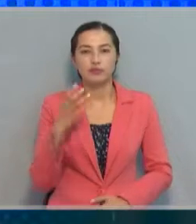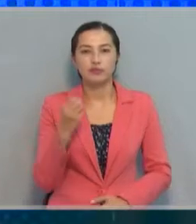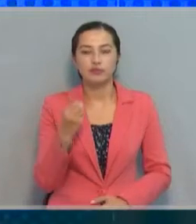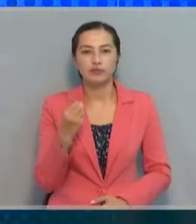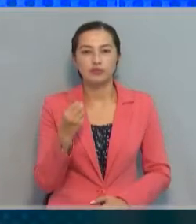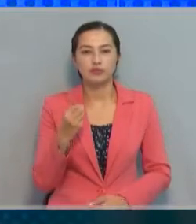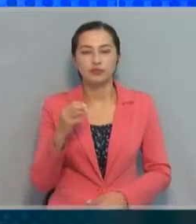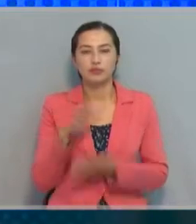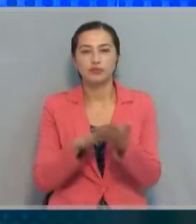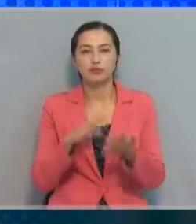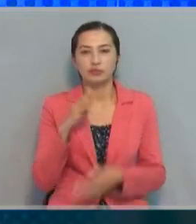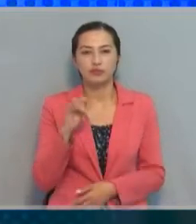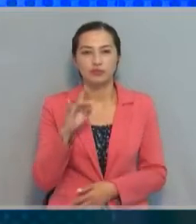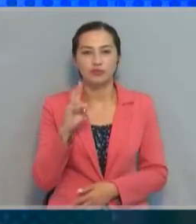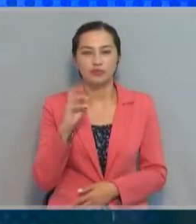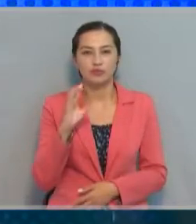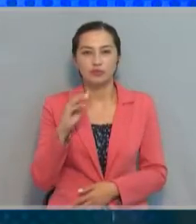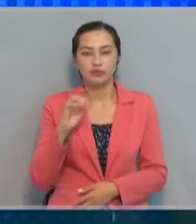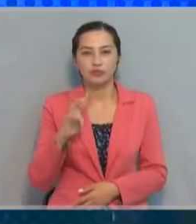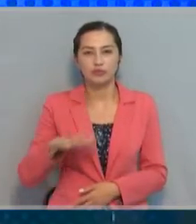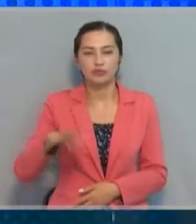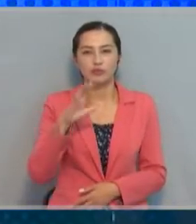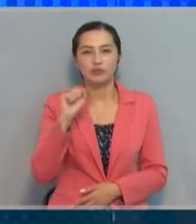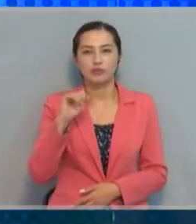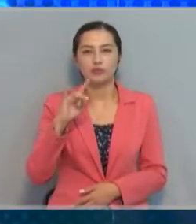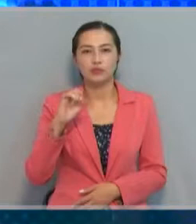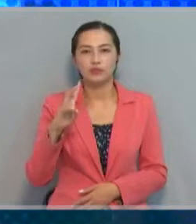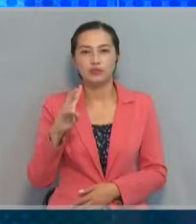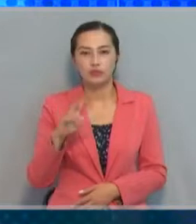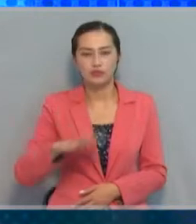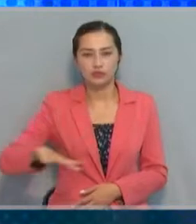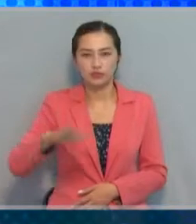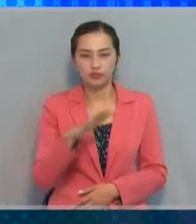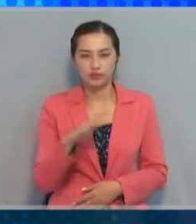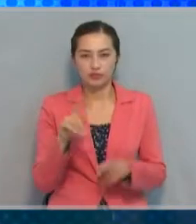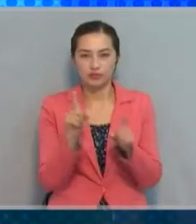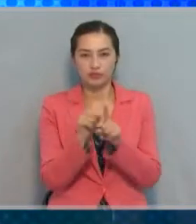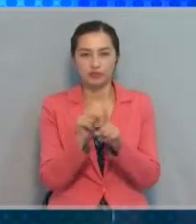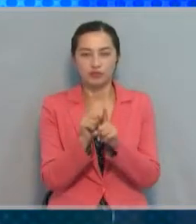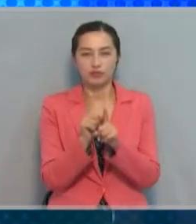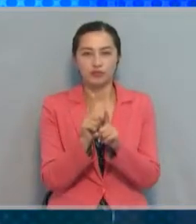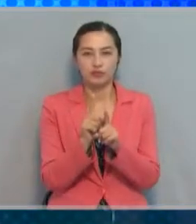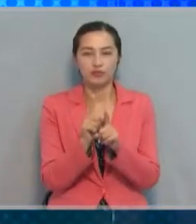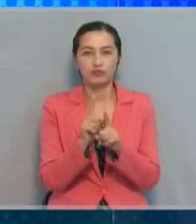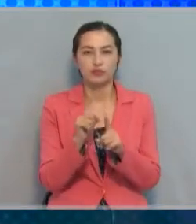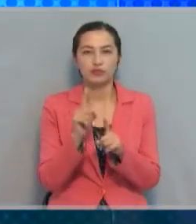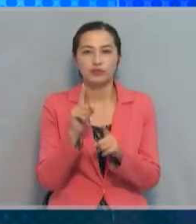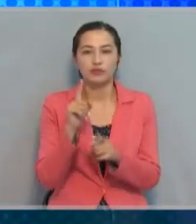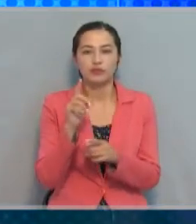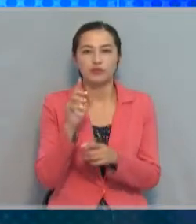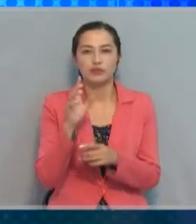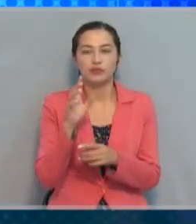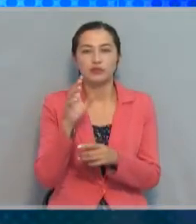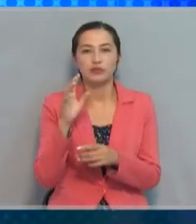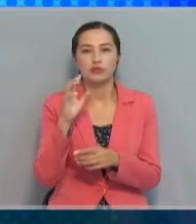Жалғастырамыз. Түркістан облысында жаңадан құрылған Сауран ауданында да ауыл әкімдерін сайлау процесі белсенді түрде өтуде. Жібек жолы